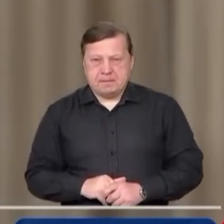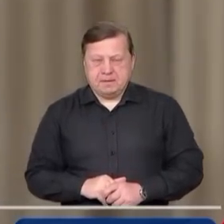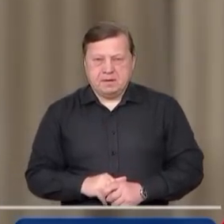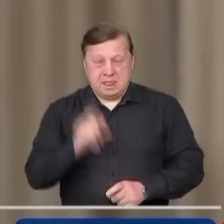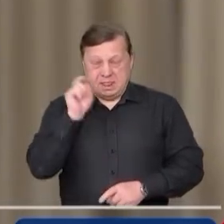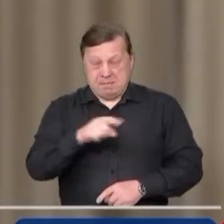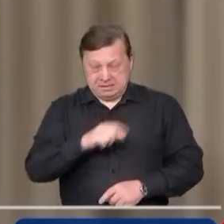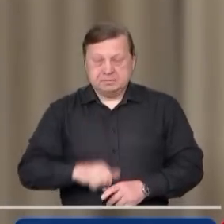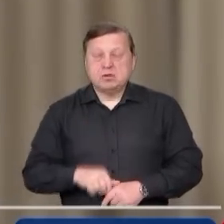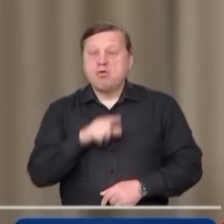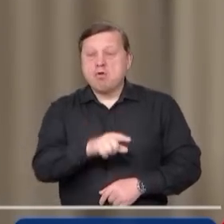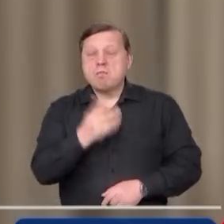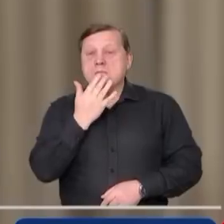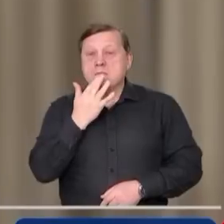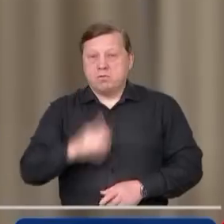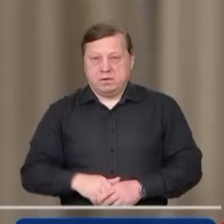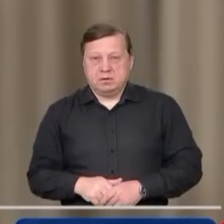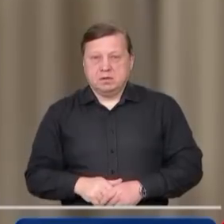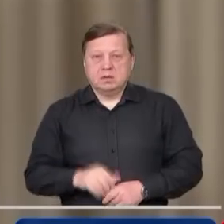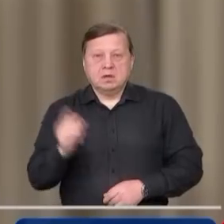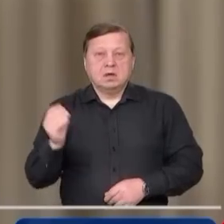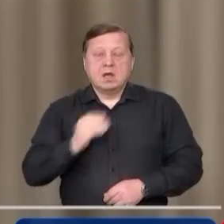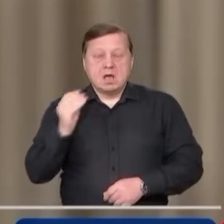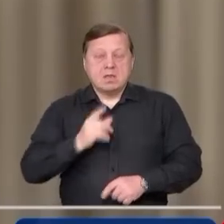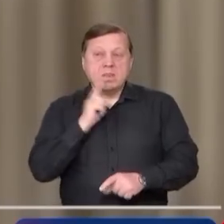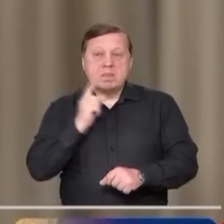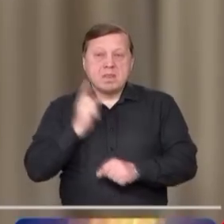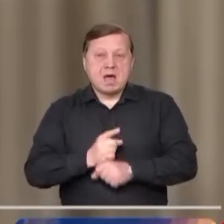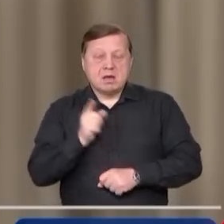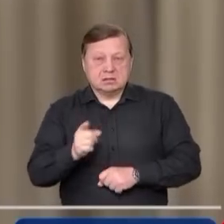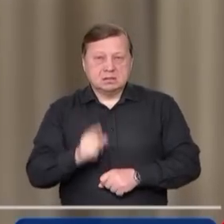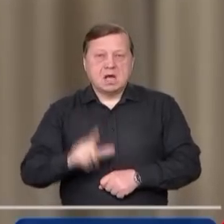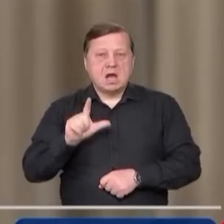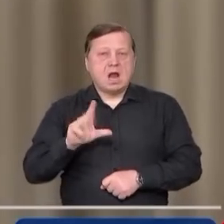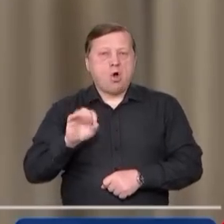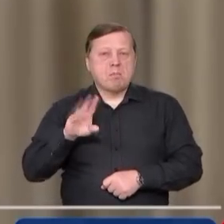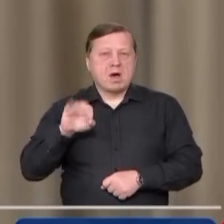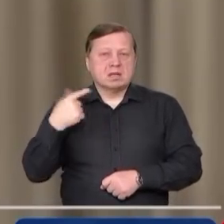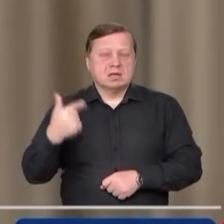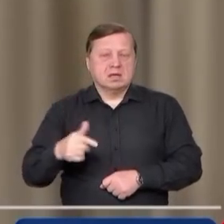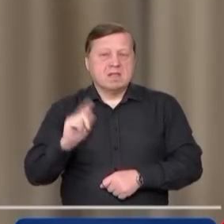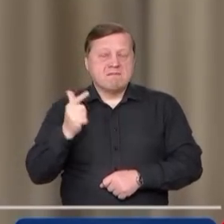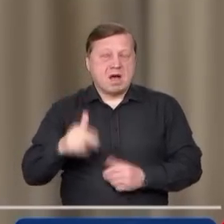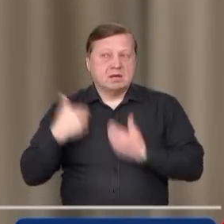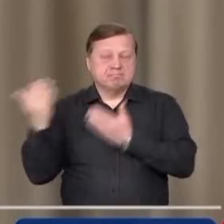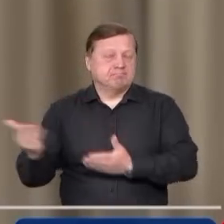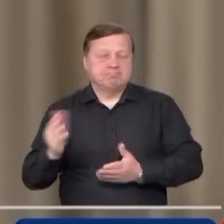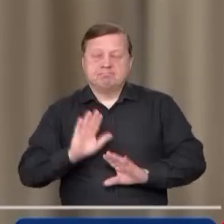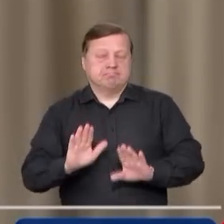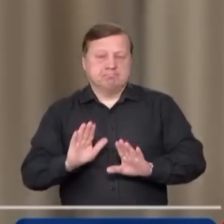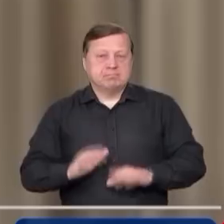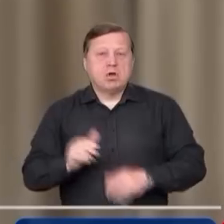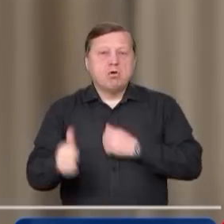obrony Niemiec, który powiedział, że nie podjęto jeszcze decyzji na temat dostarczenia Leopardów 2. Chodzi nam tutaj